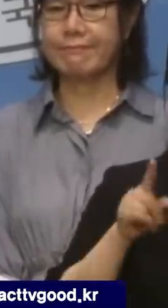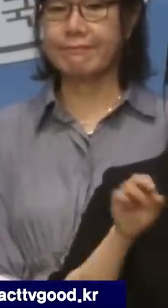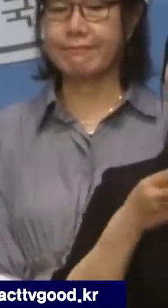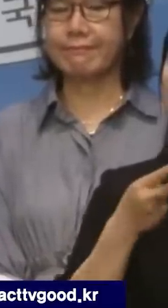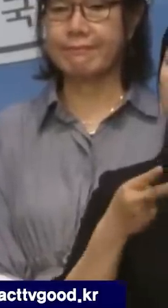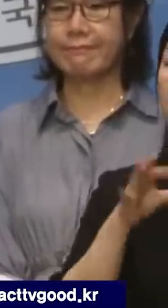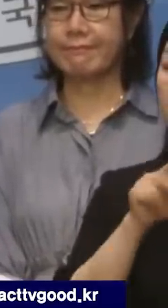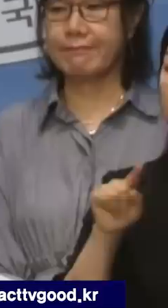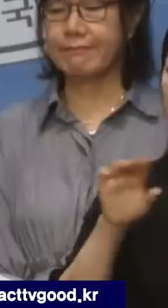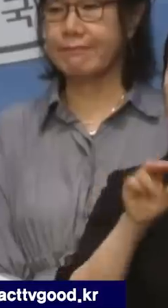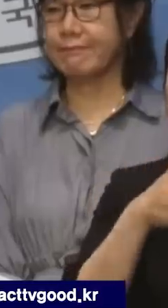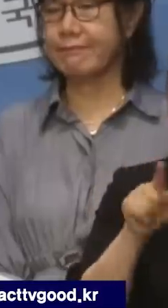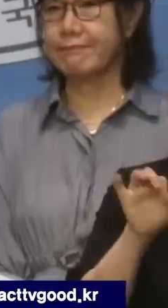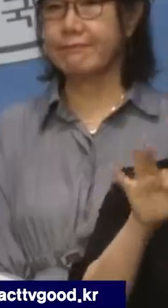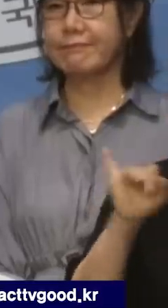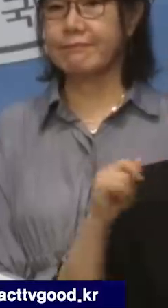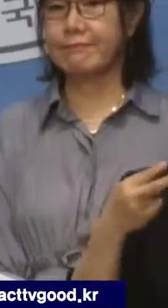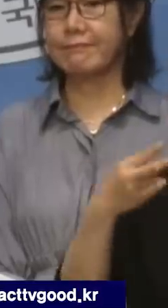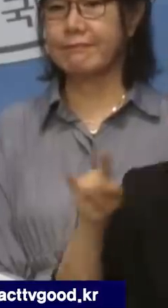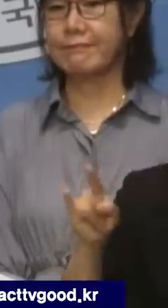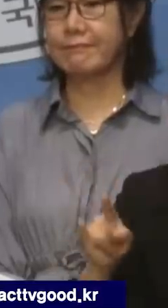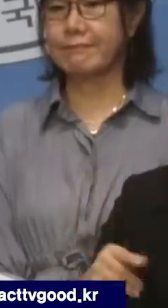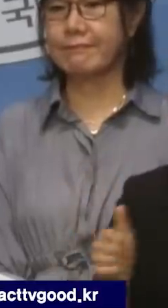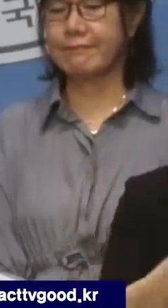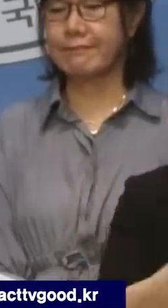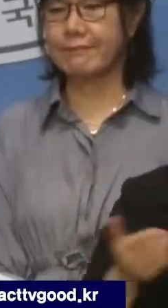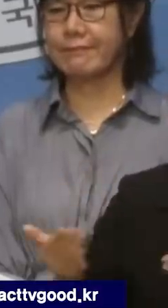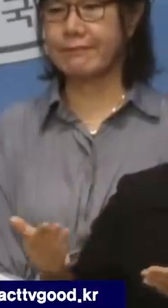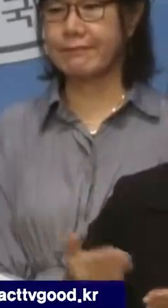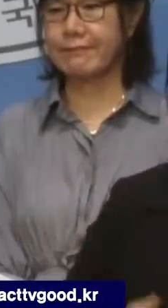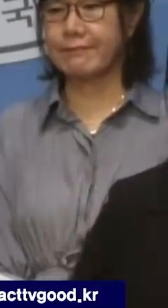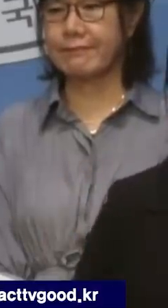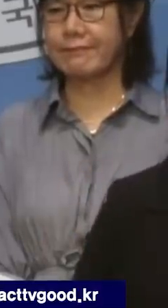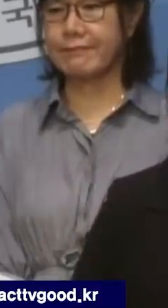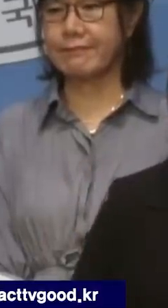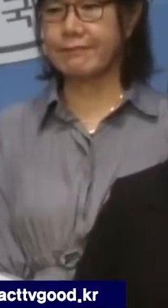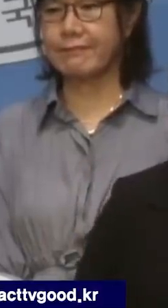정인대 소상공인위원회 수석부위원장님 오셨습니다.